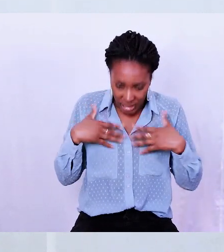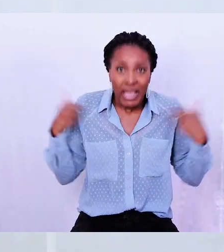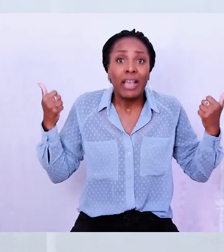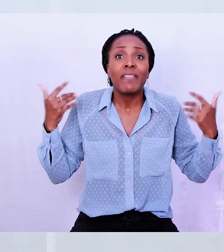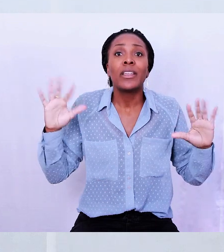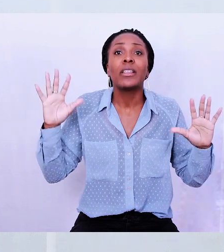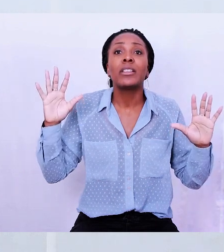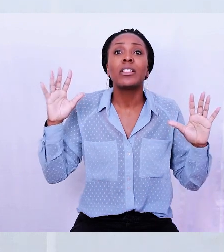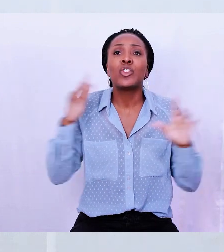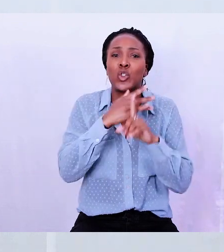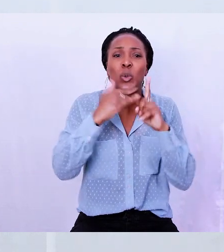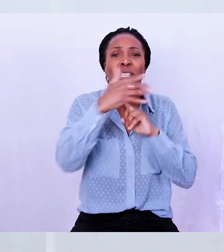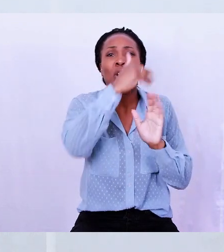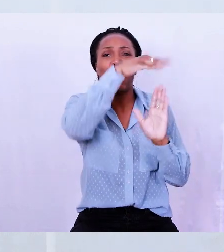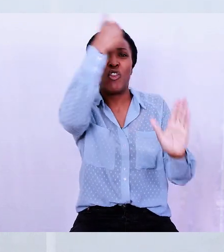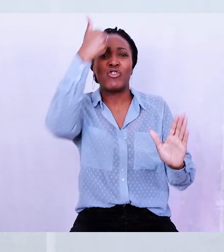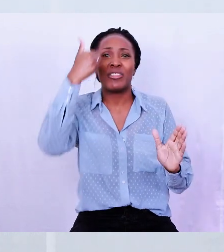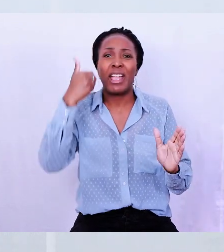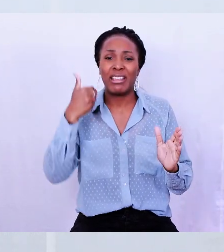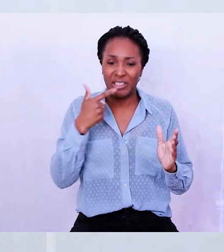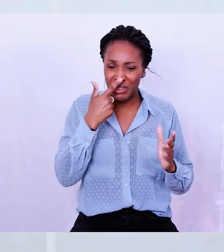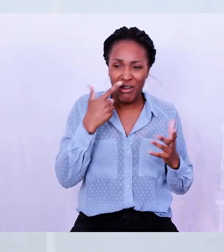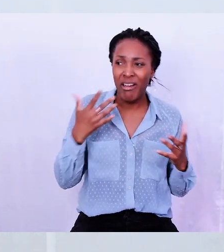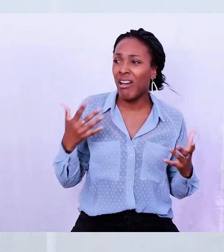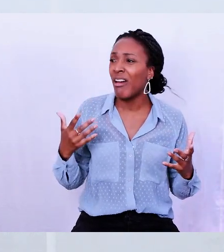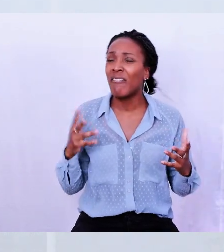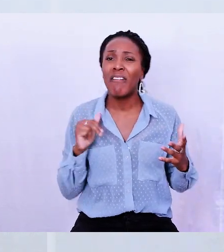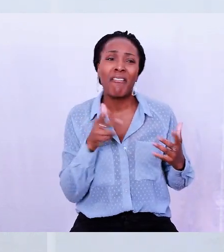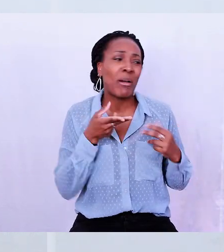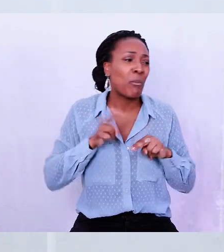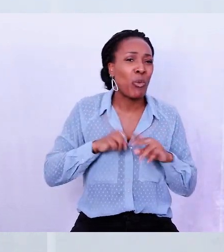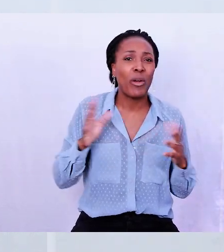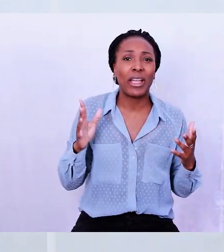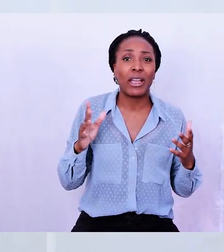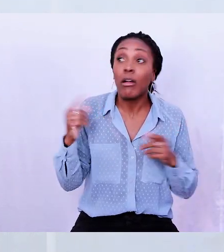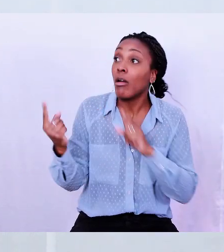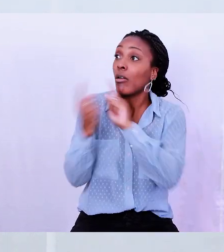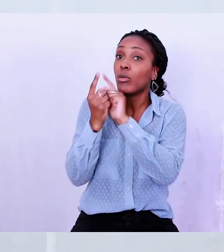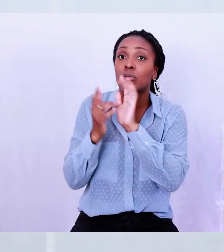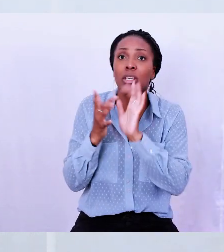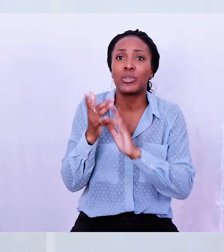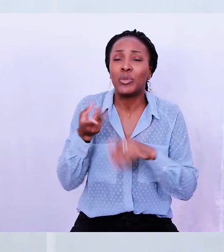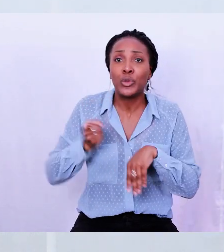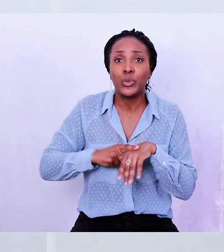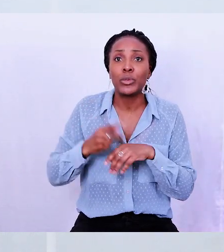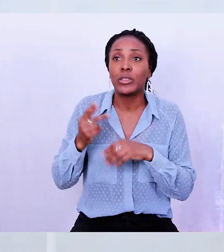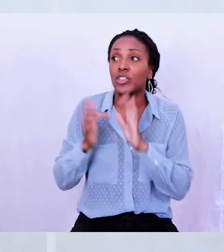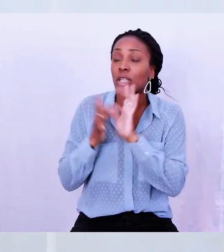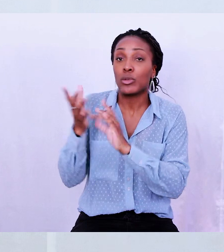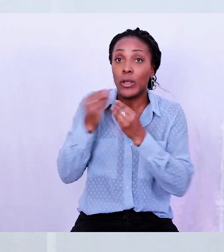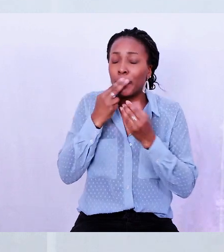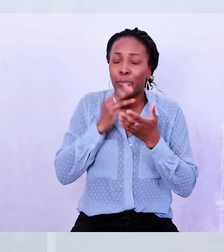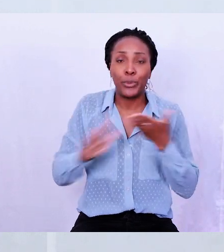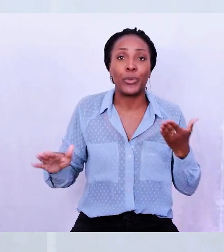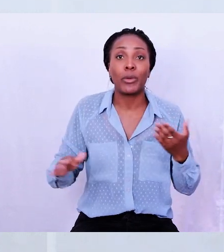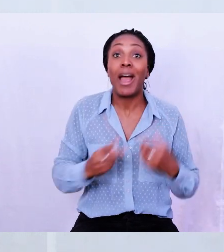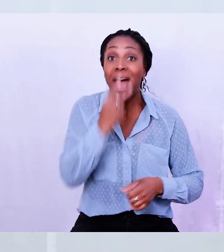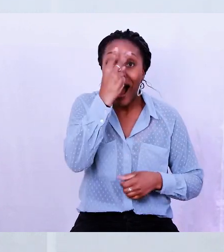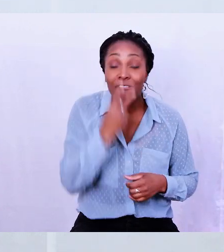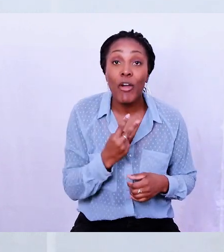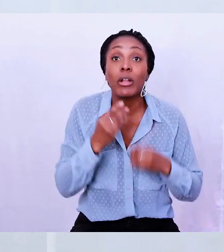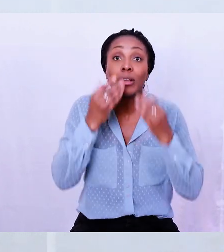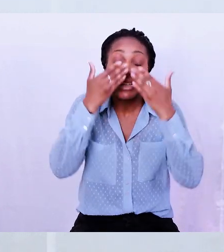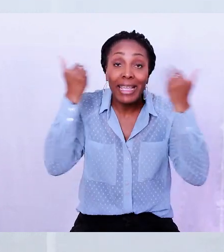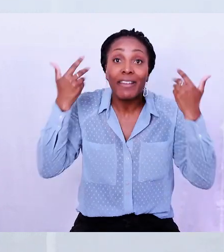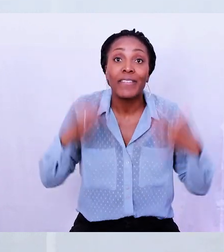société et qu'ils étaient en face de la mort à cause de leur maladie. Instantanément, ils étaient purifiés. Des aveugles étaient